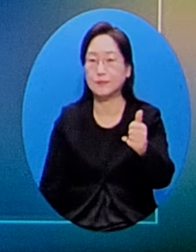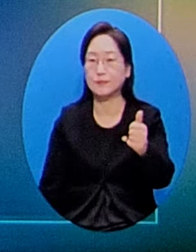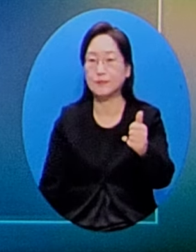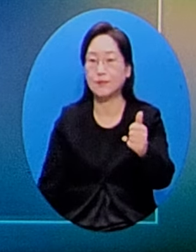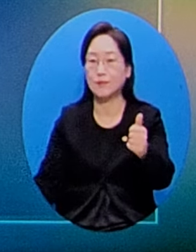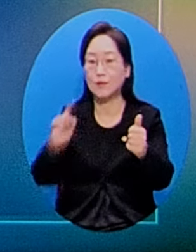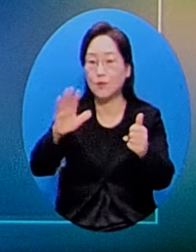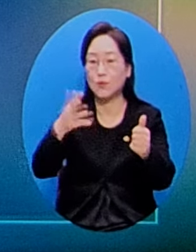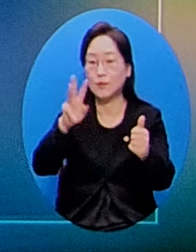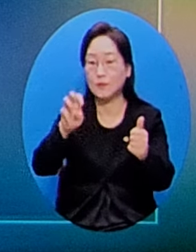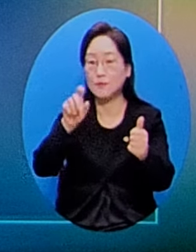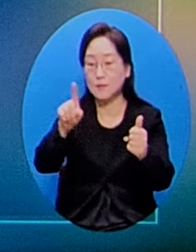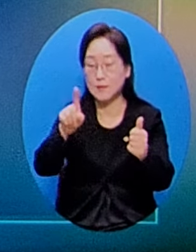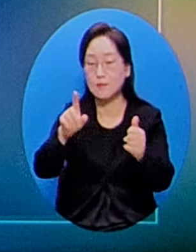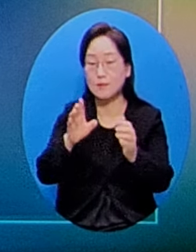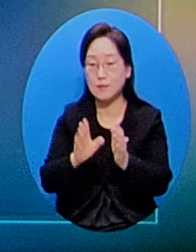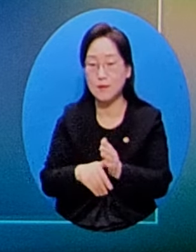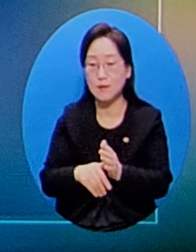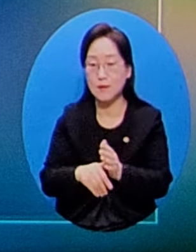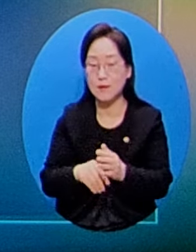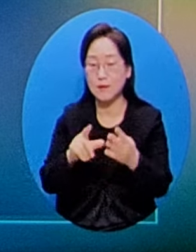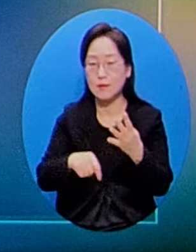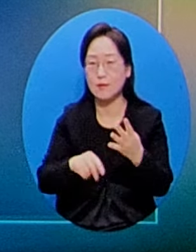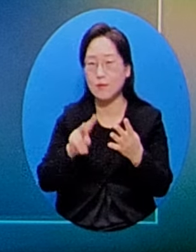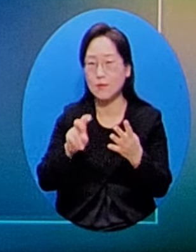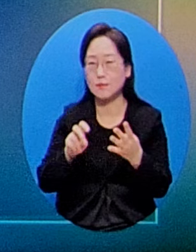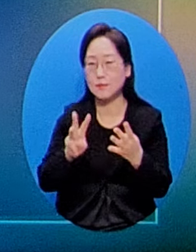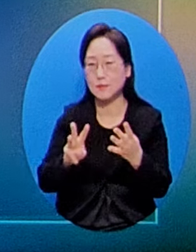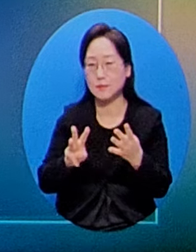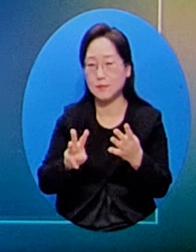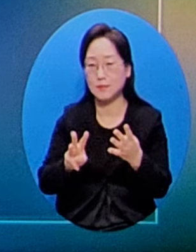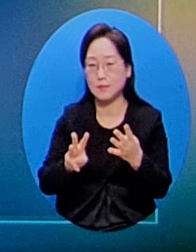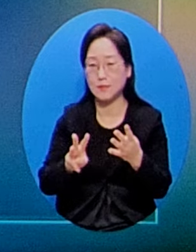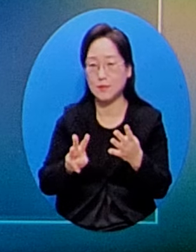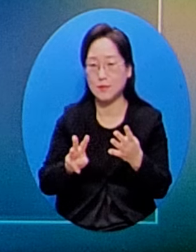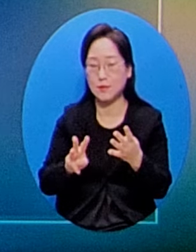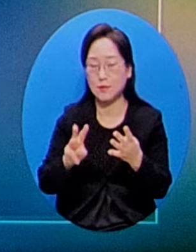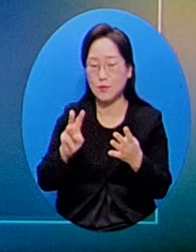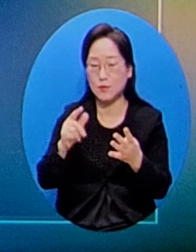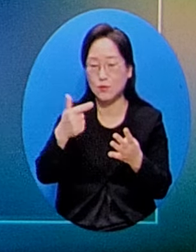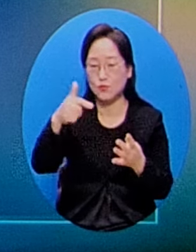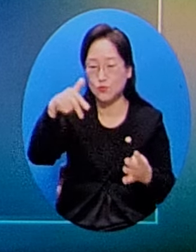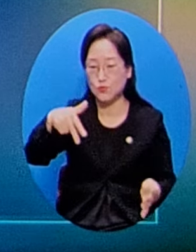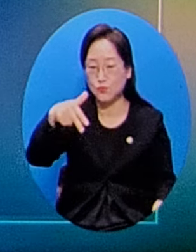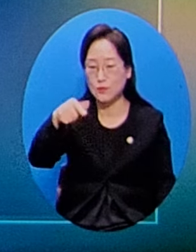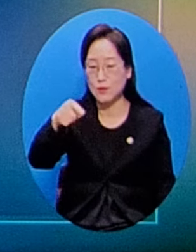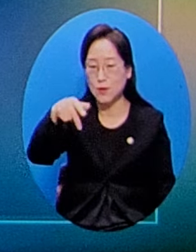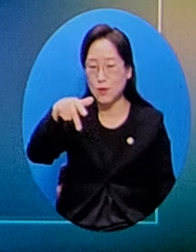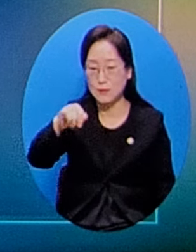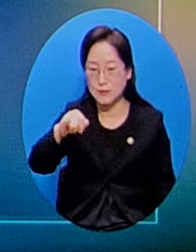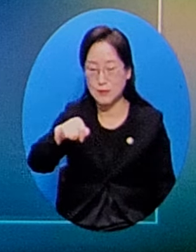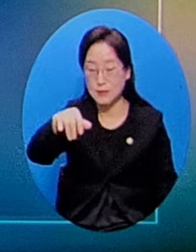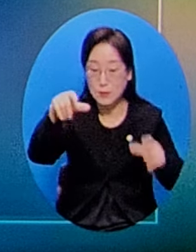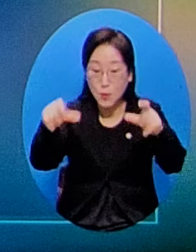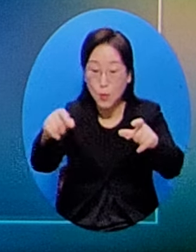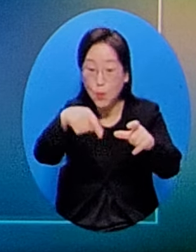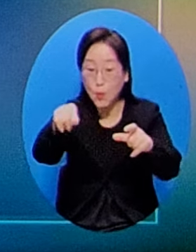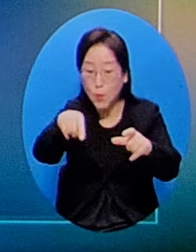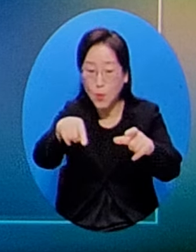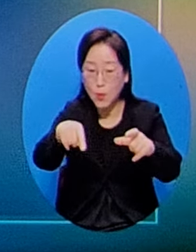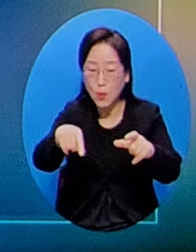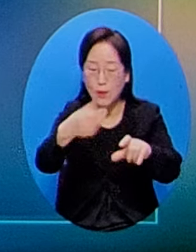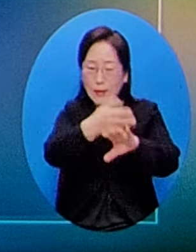이분은 1931년 4월 23일 뉴저지 아일랜드 이민 노동자의 아들로 태어났습니다. 아주